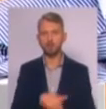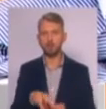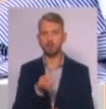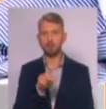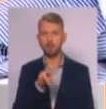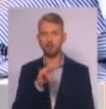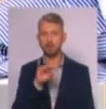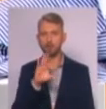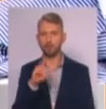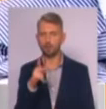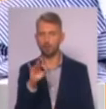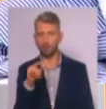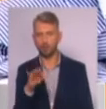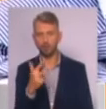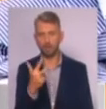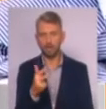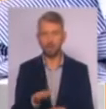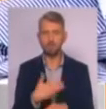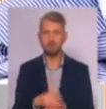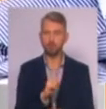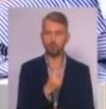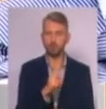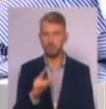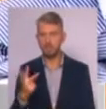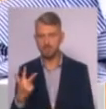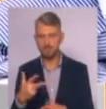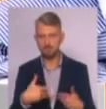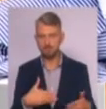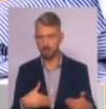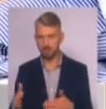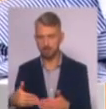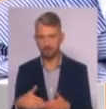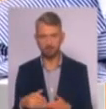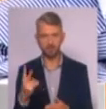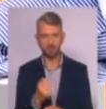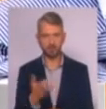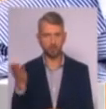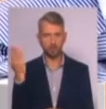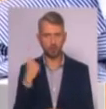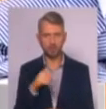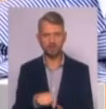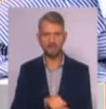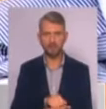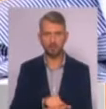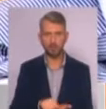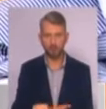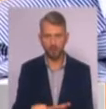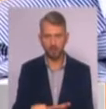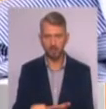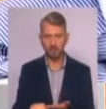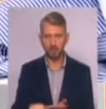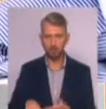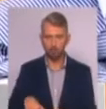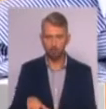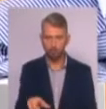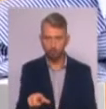Малиновського, 3. Так. Між другим і третім парадним буквально 2 тижні тому заасфальтували